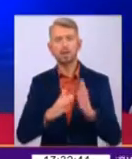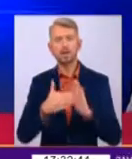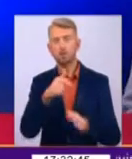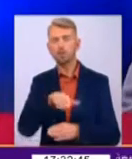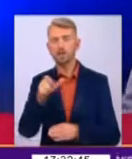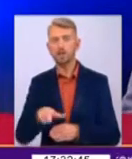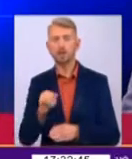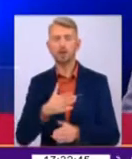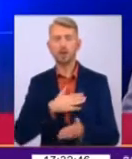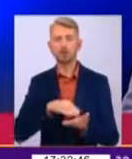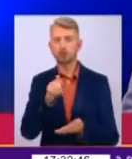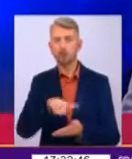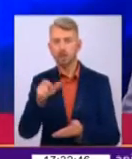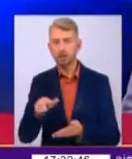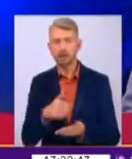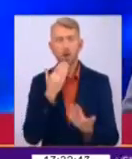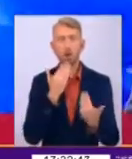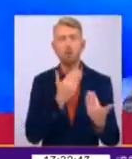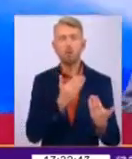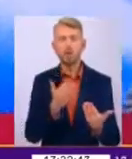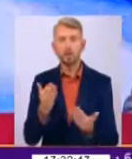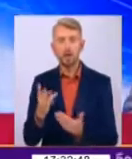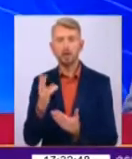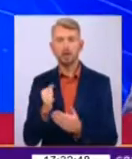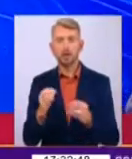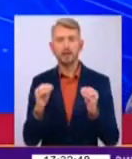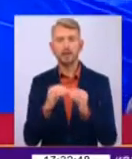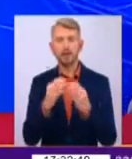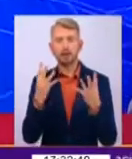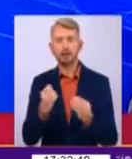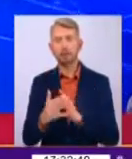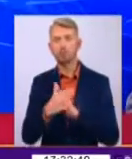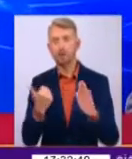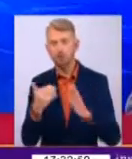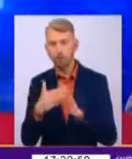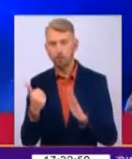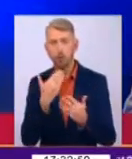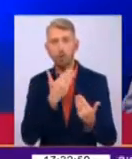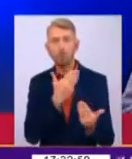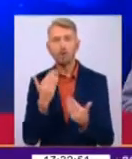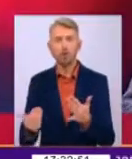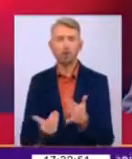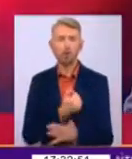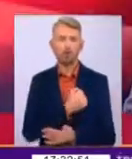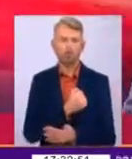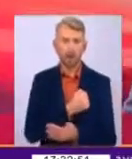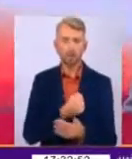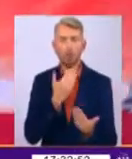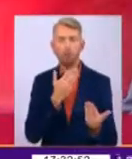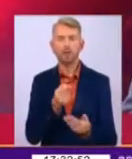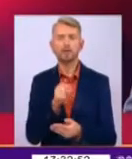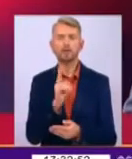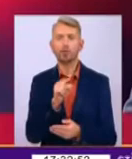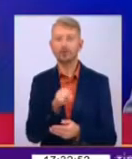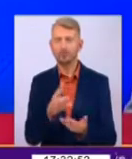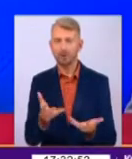І наші журналісти опитали на 10-й день призову, опитали новобранців, опитали тих, хто їх приймає.